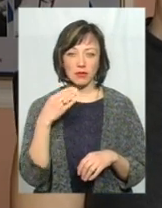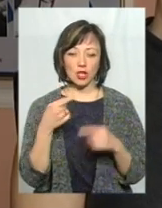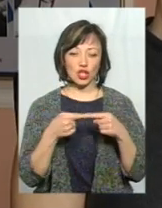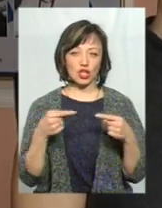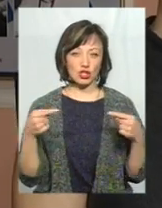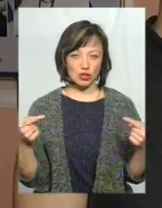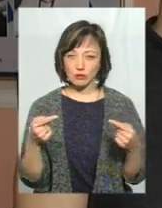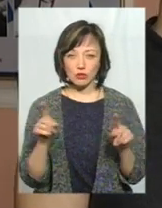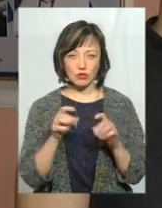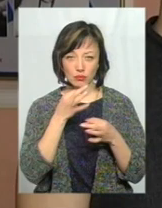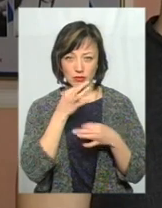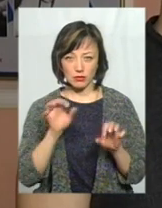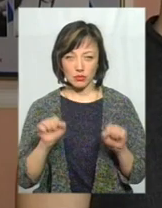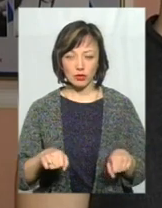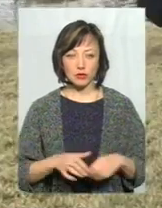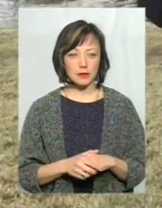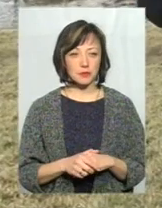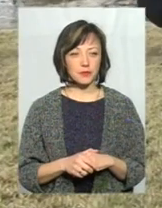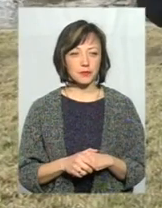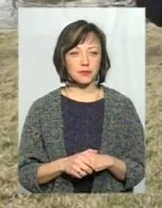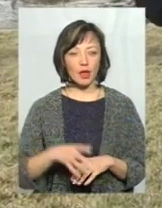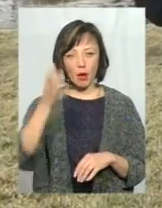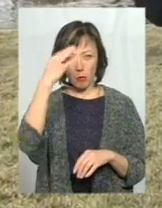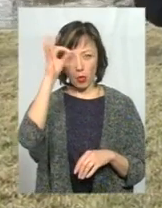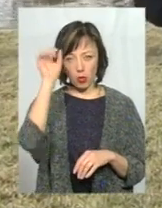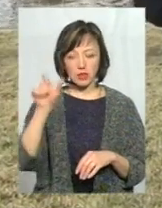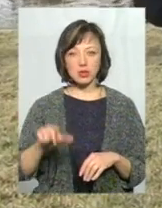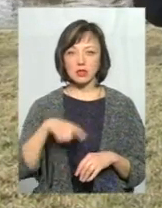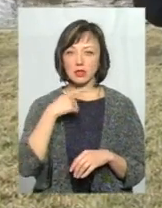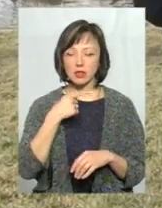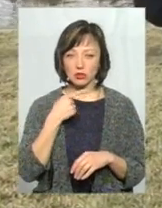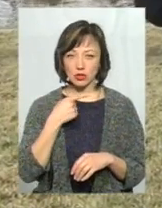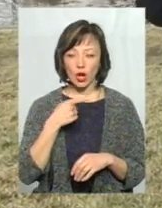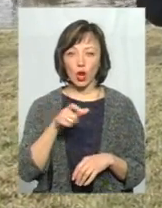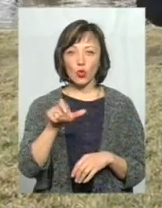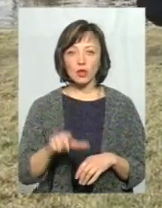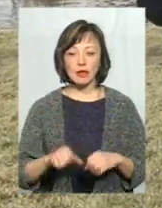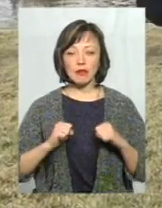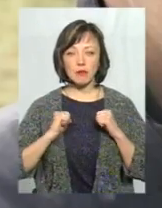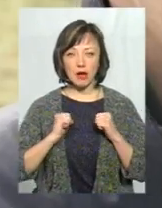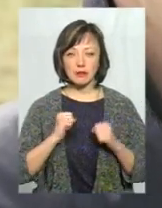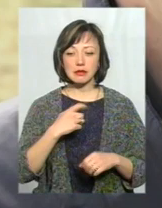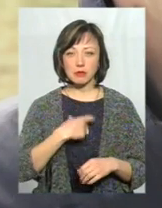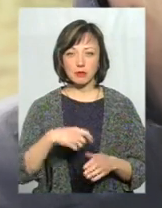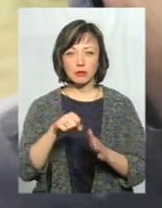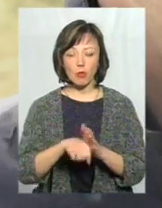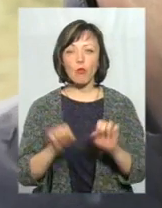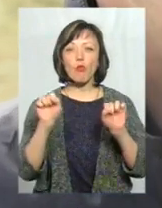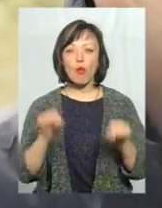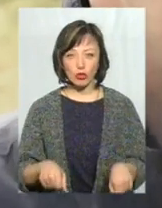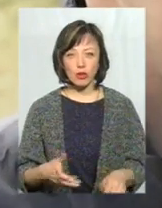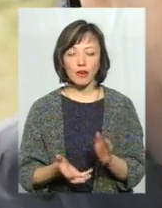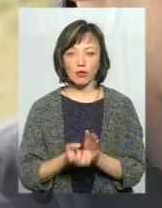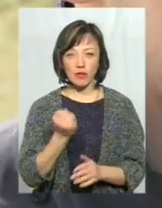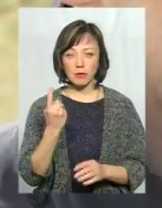або іншими психоактивними речовинами. Поліцейський Григорій Клінтухов запевняє, людину, яка намагається скоїти самогубство, можна